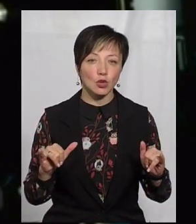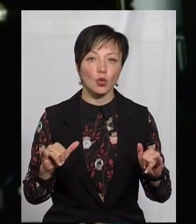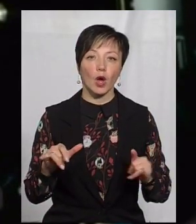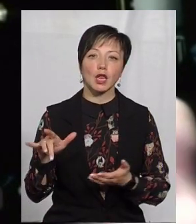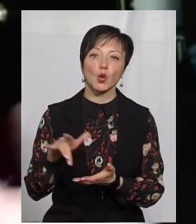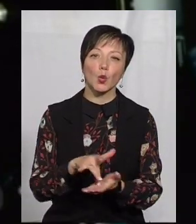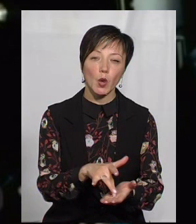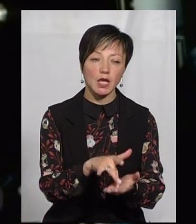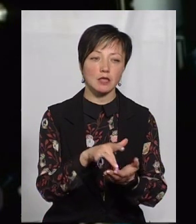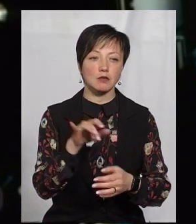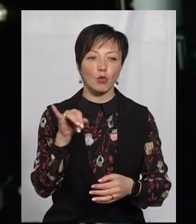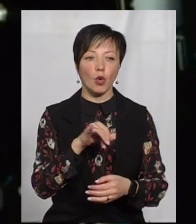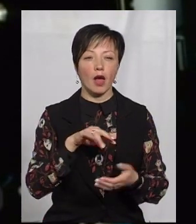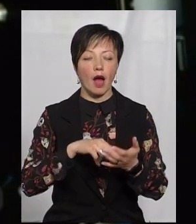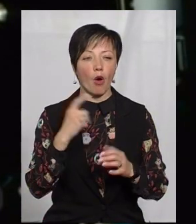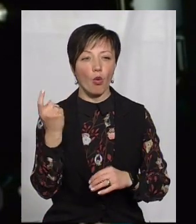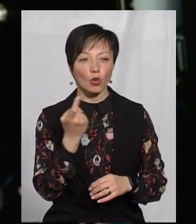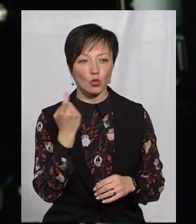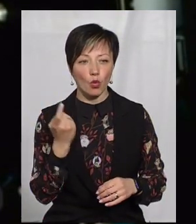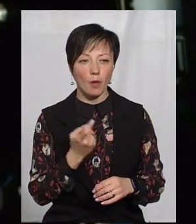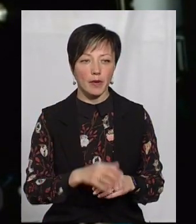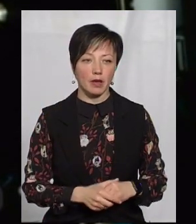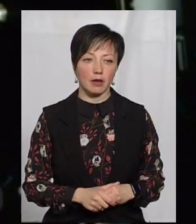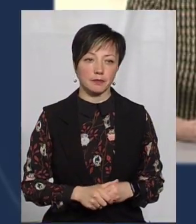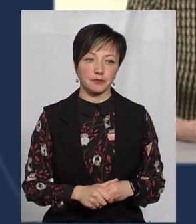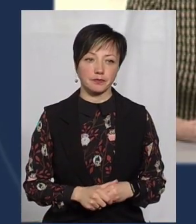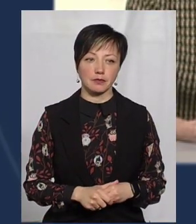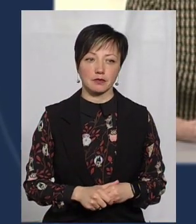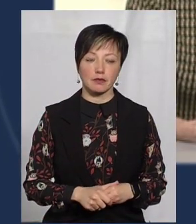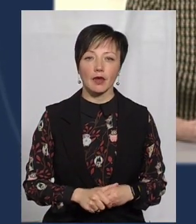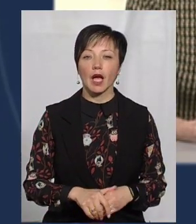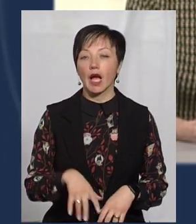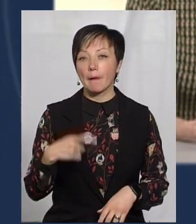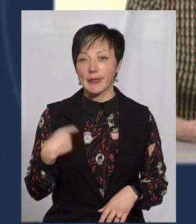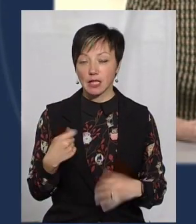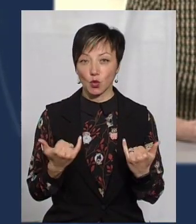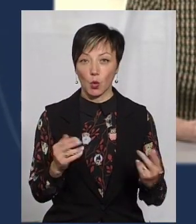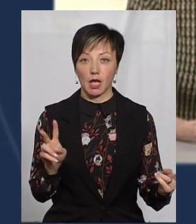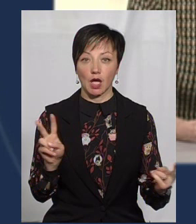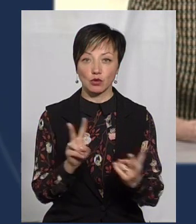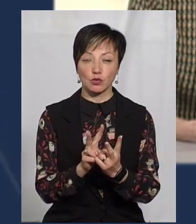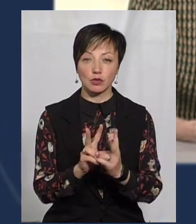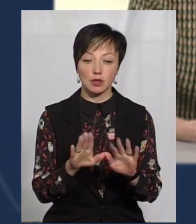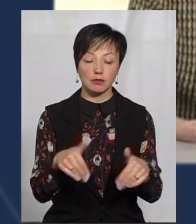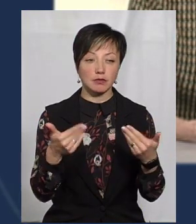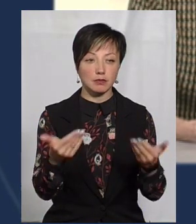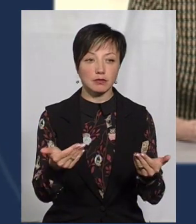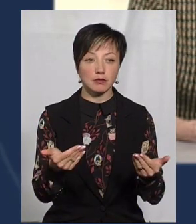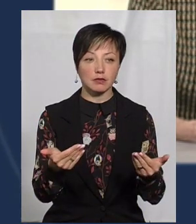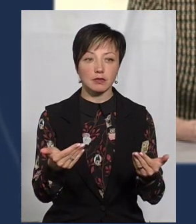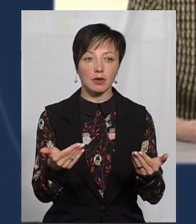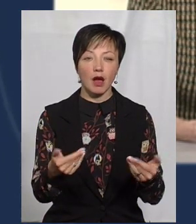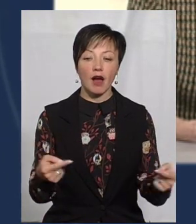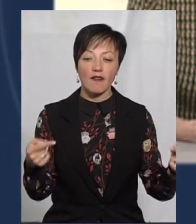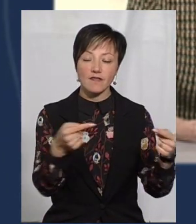і туризму, і економіки, зокрема. І президент сьогодні на тій зустрічі запропонував визначити